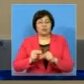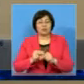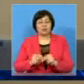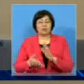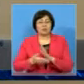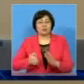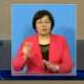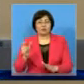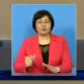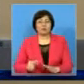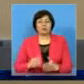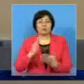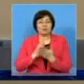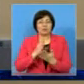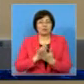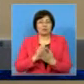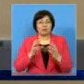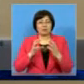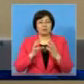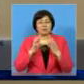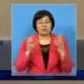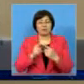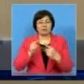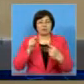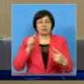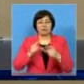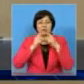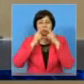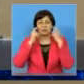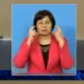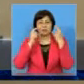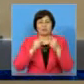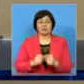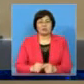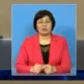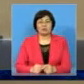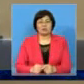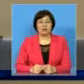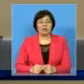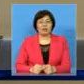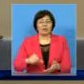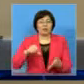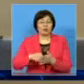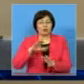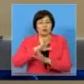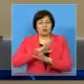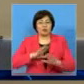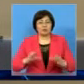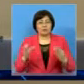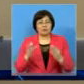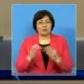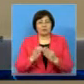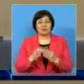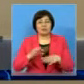области соблюдать социальную дистанцию, носить маски, не участвовать в массовых мероприятиях